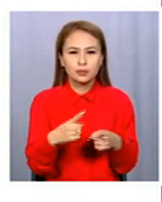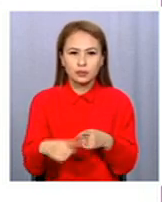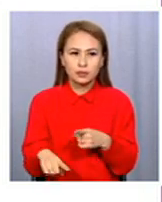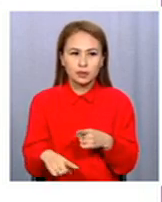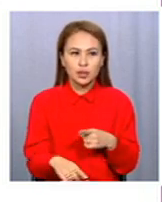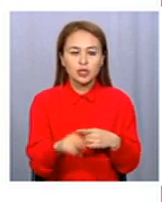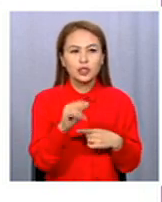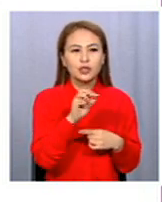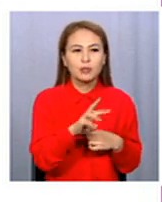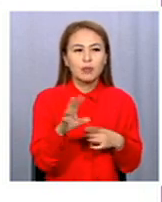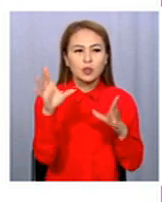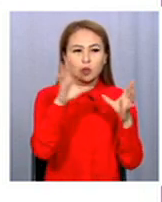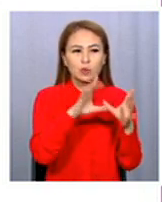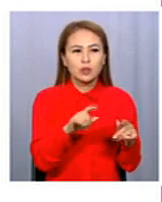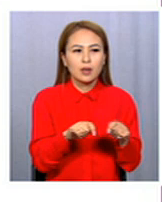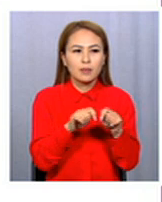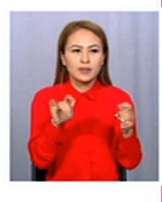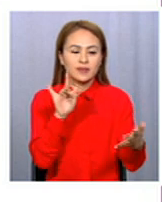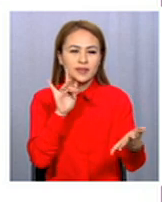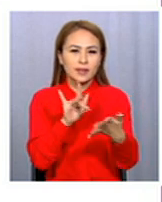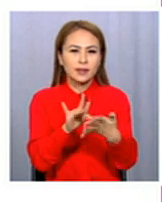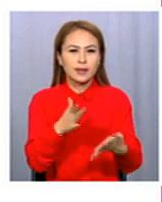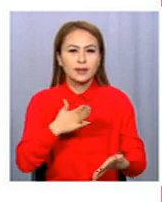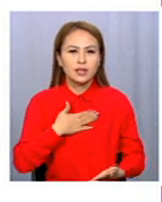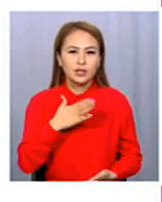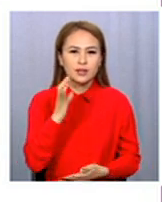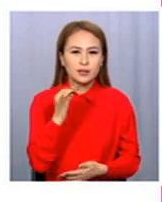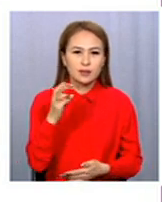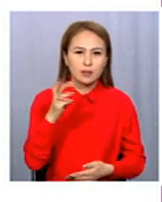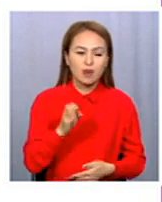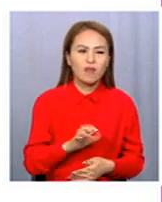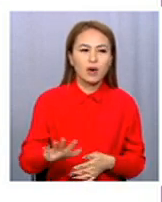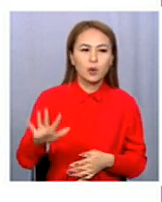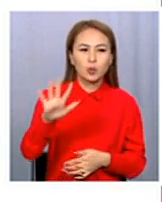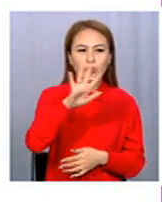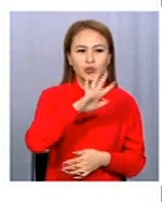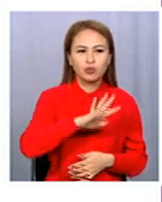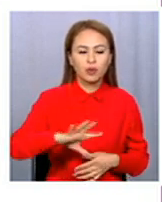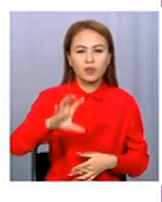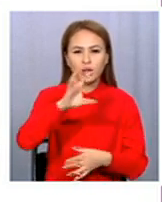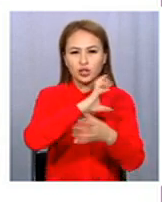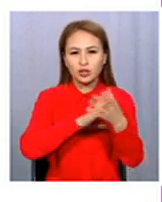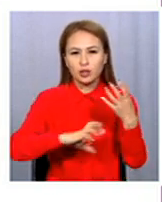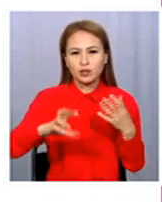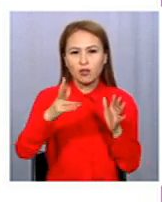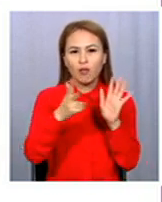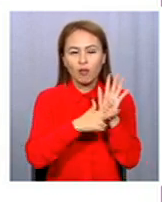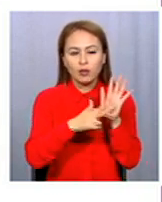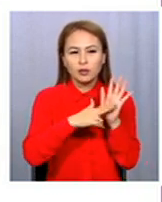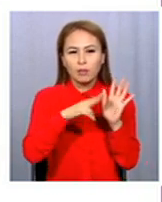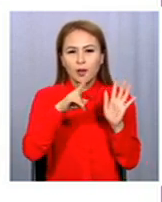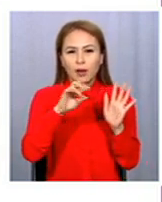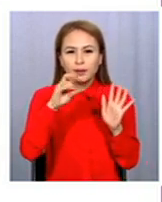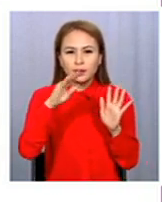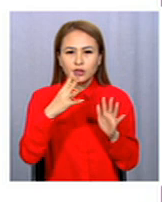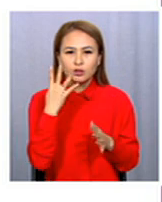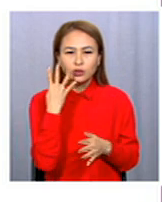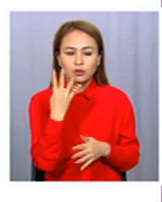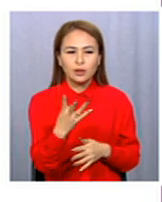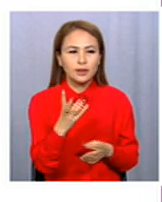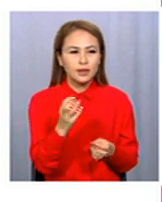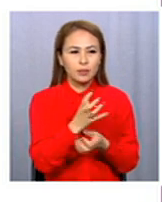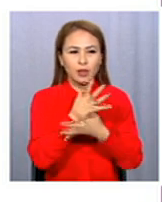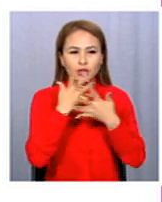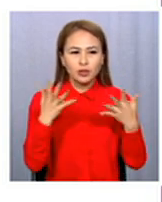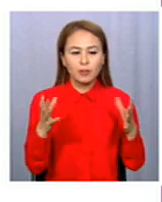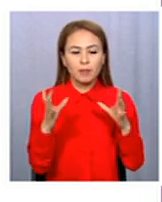Солнце образует центр нашей системы. Вокруг него вращаются 8 планет. 4 небольшие